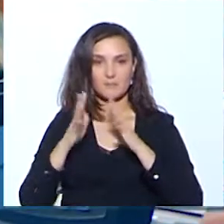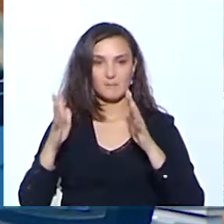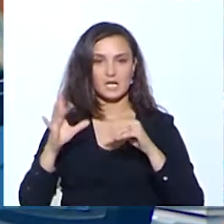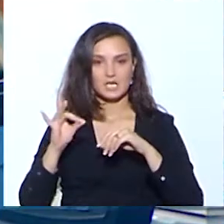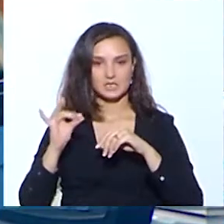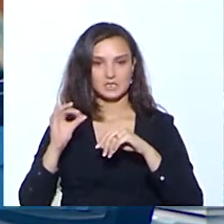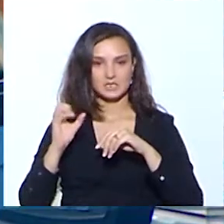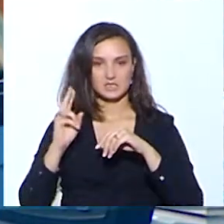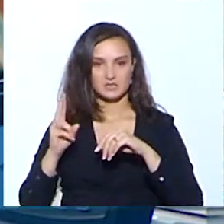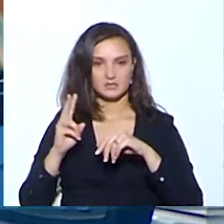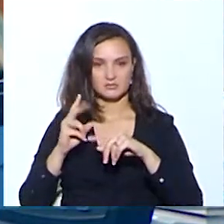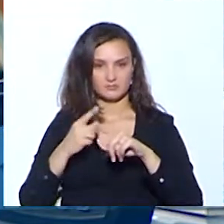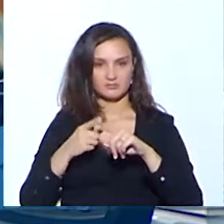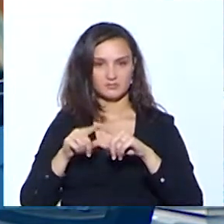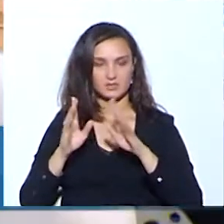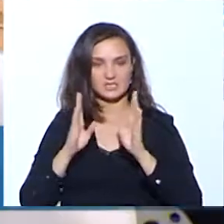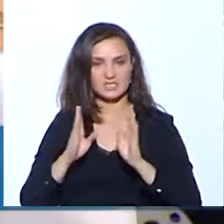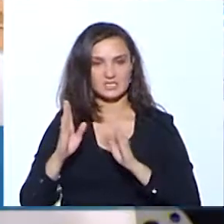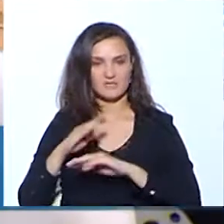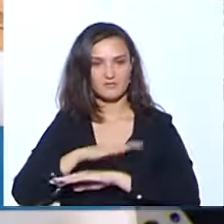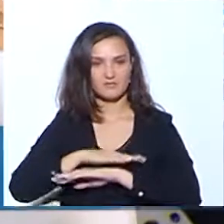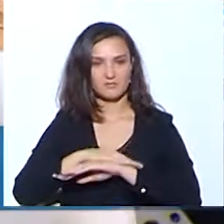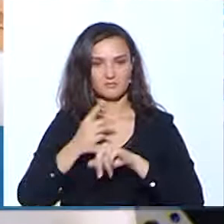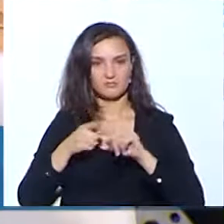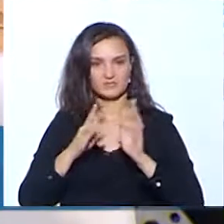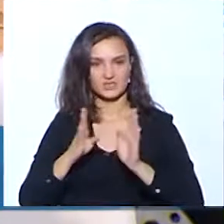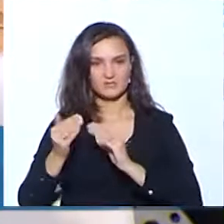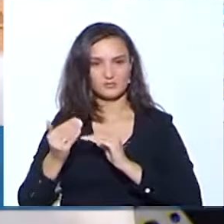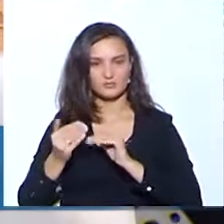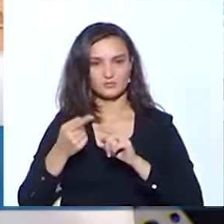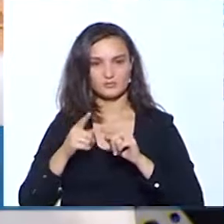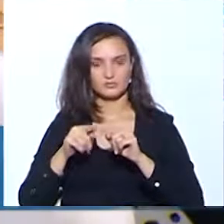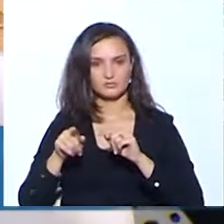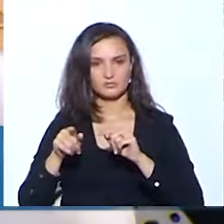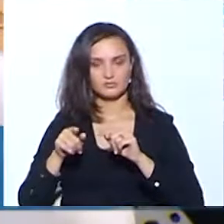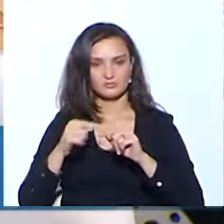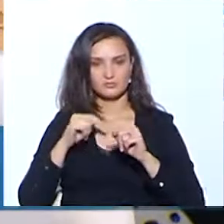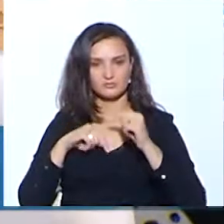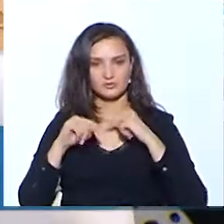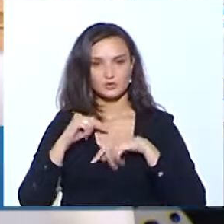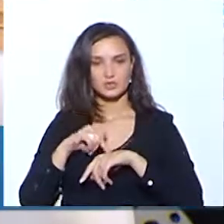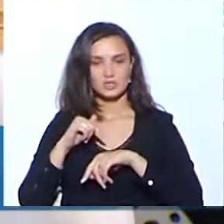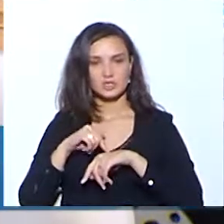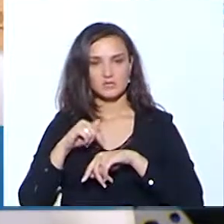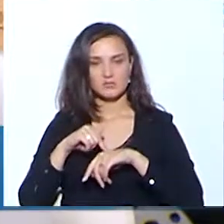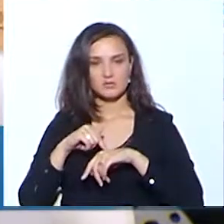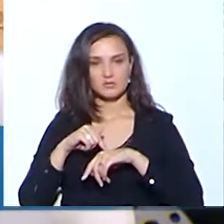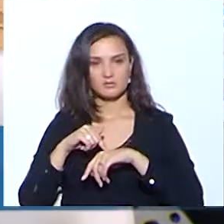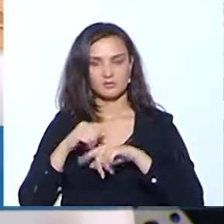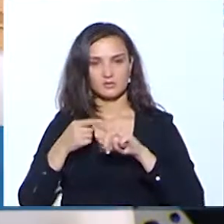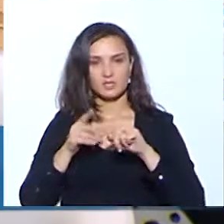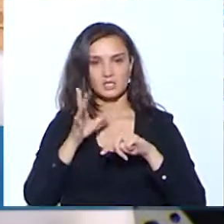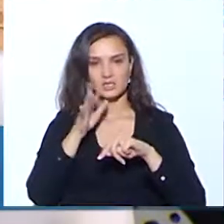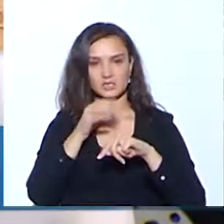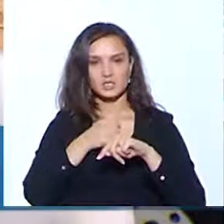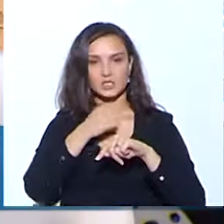მაღალი რისკის შემცველი ქცევებით, რომელიც მათ ერთგვარად ადრენალინის მოჭარბების შეგრძნებას აძლევს.